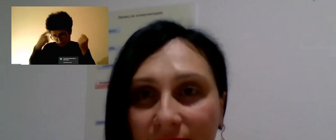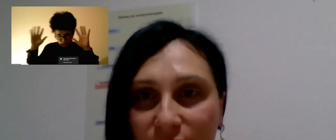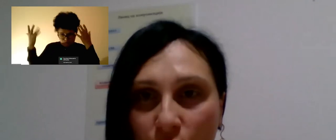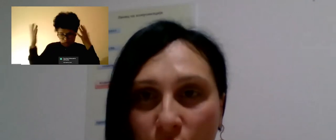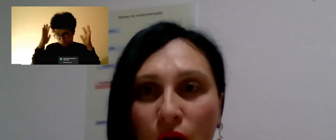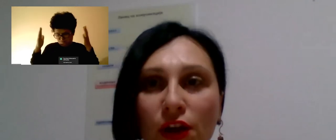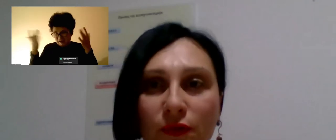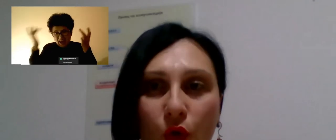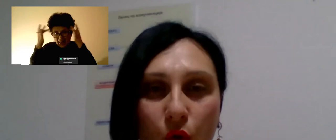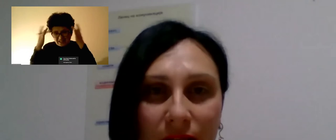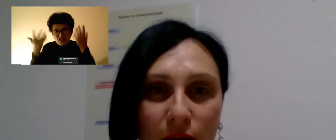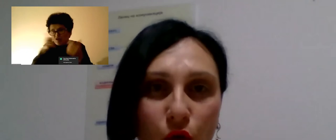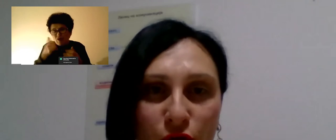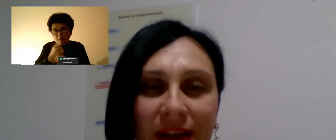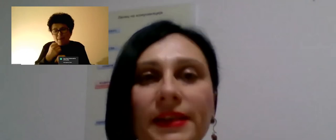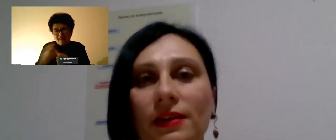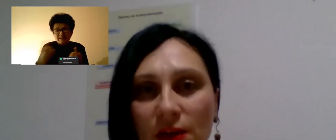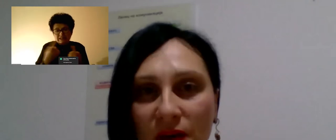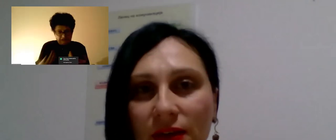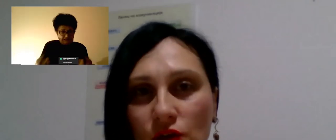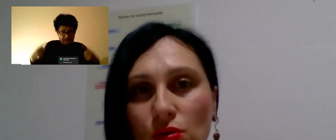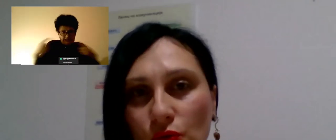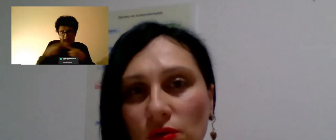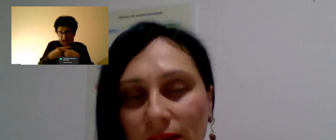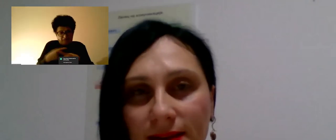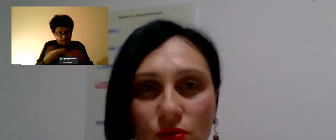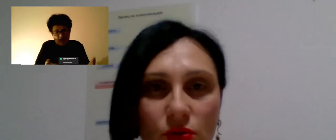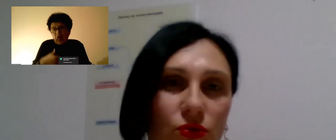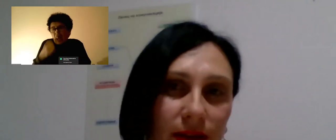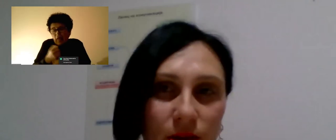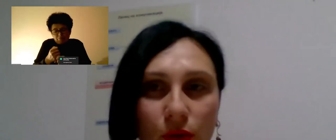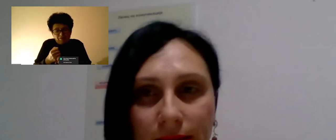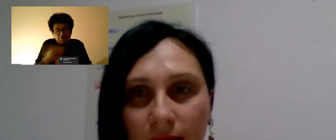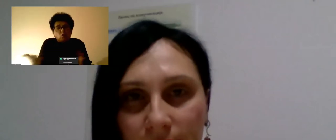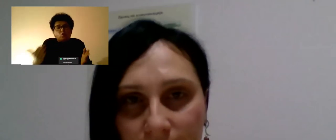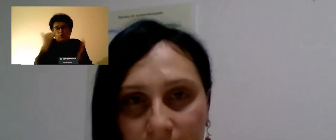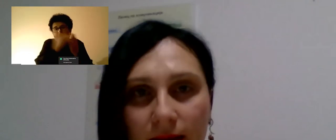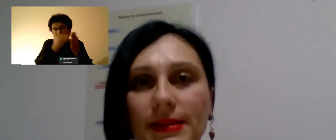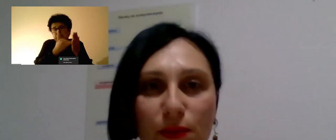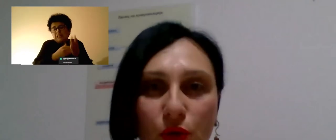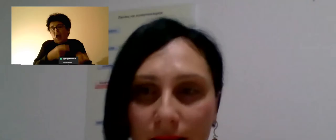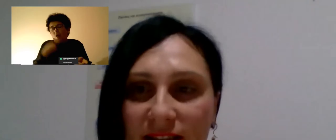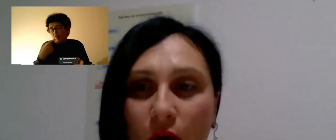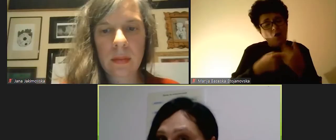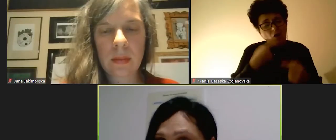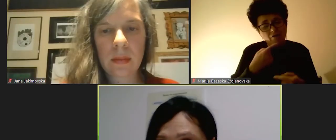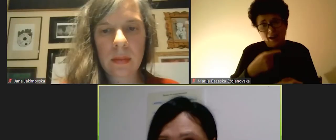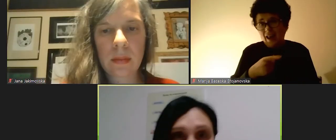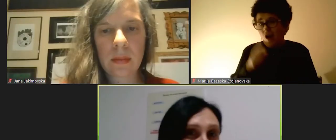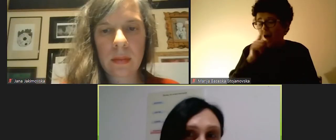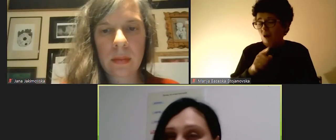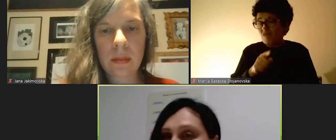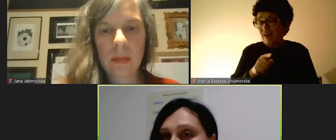се знаедат во одерден конфликт и направиле нешто кое што веќе законно го категоризира за семейно населство. Ни